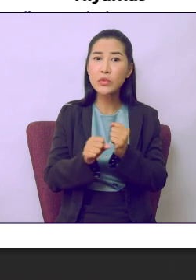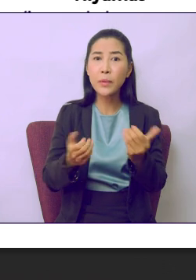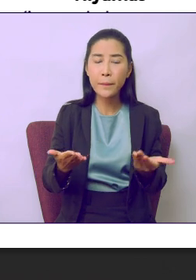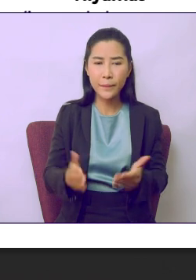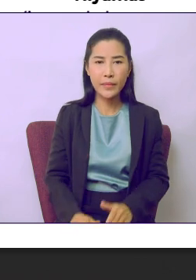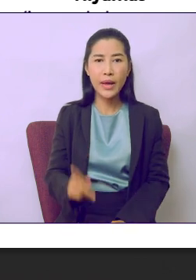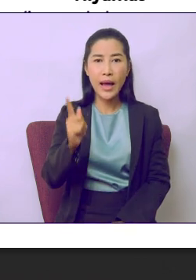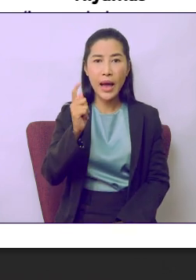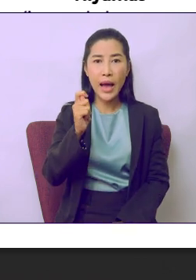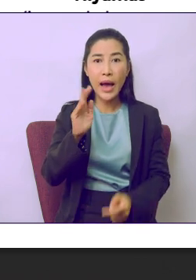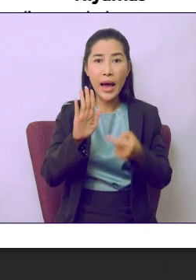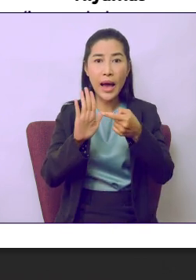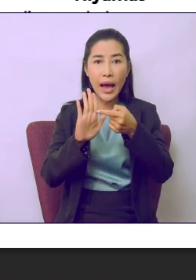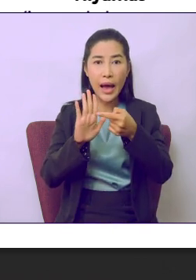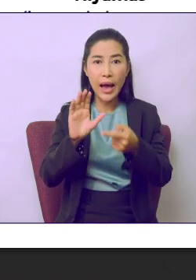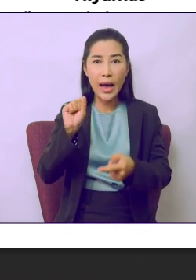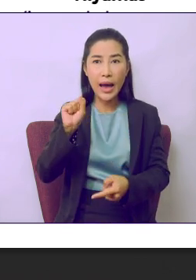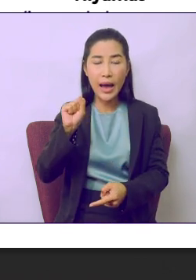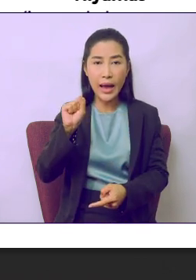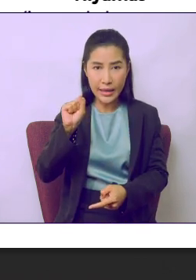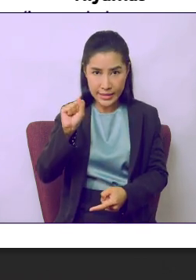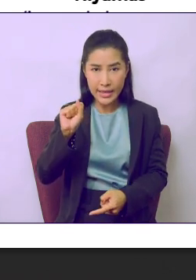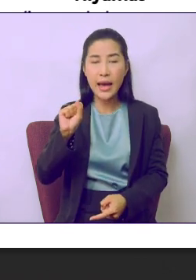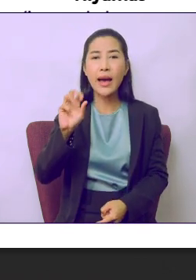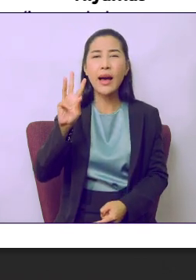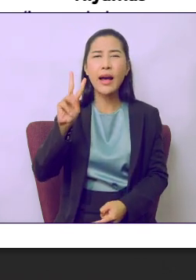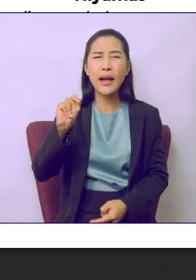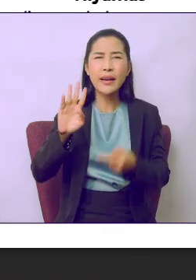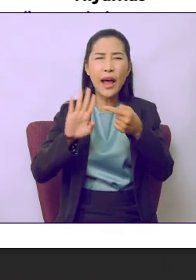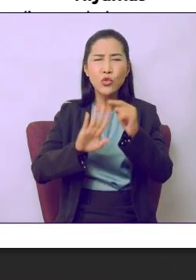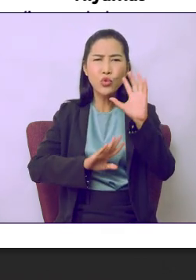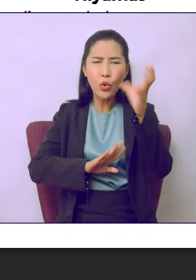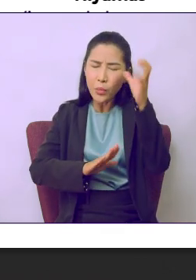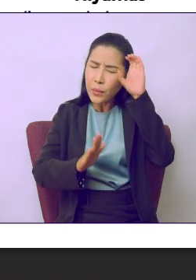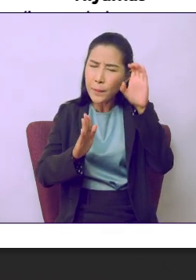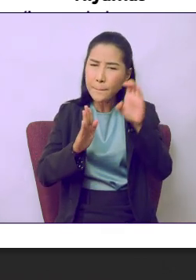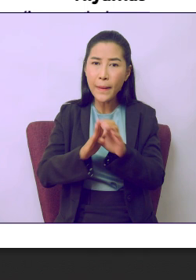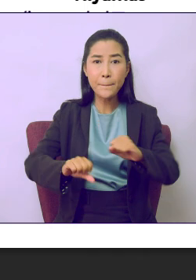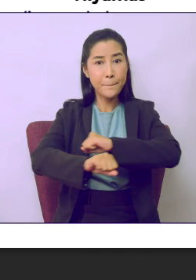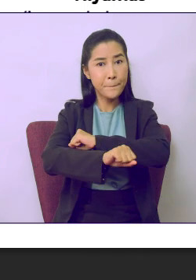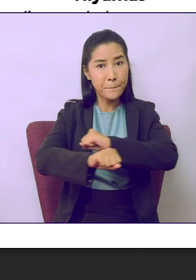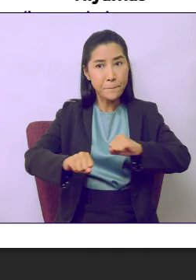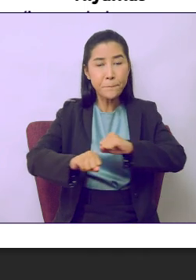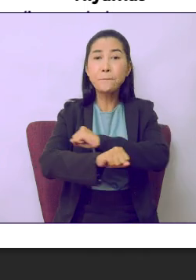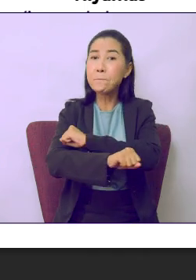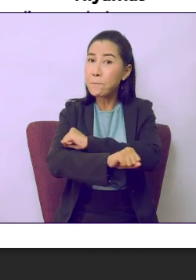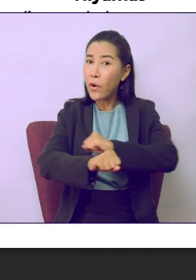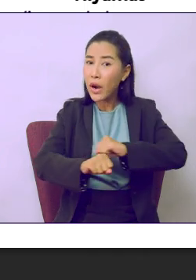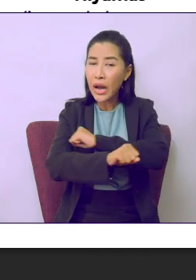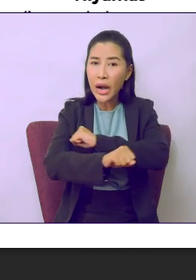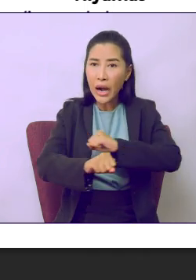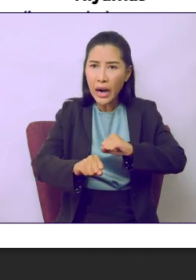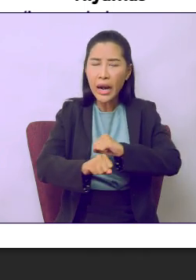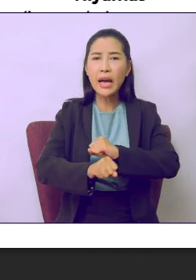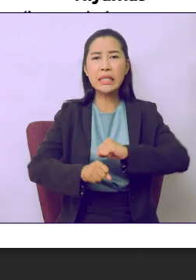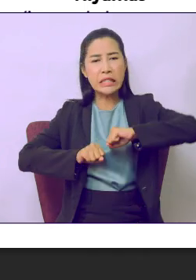ที่บอกเนาะว่าทั่วโลกนะครับมีภาพการออกกำลังกายเต็มไปหมดเลยนะครับอาสนะเนี่ยนะครับเป็นการออกกำลังกายนะครับ